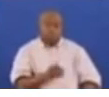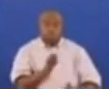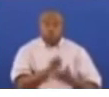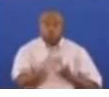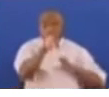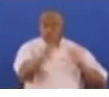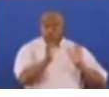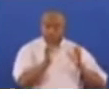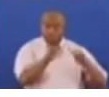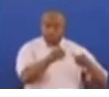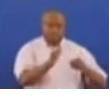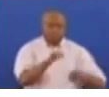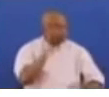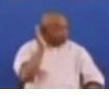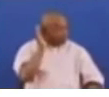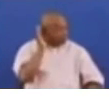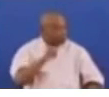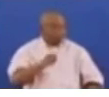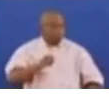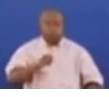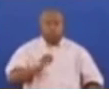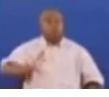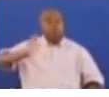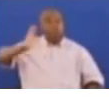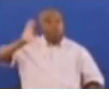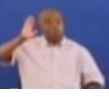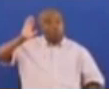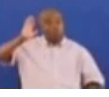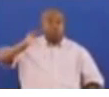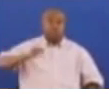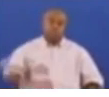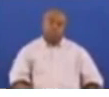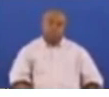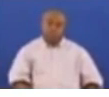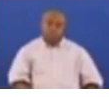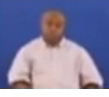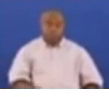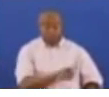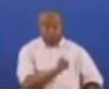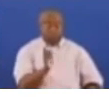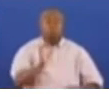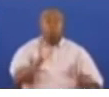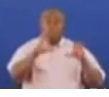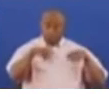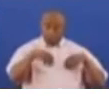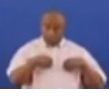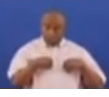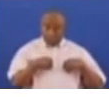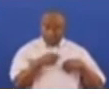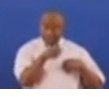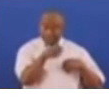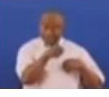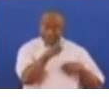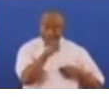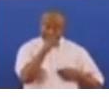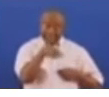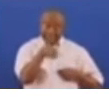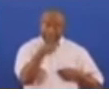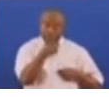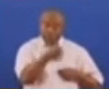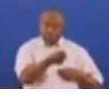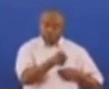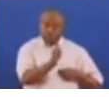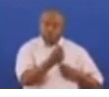Tuliwasikiliza kwa kiapo, chini ya kiapo, na wakakubali kwamba kweli hizi kauli ni